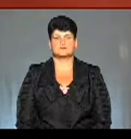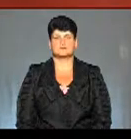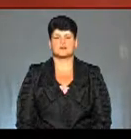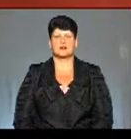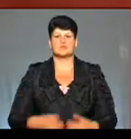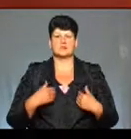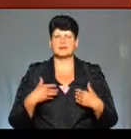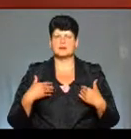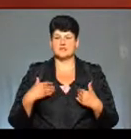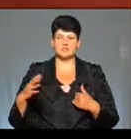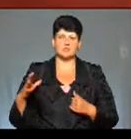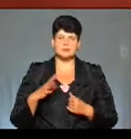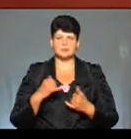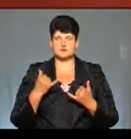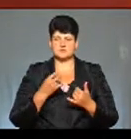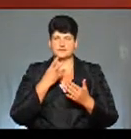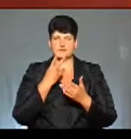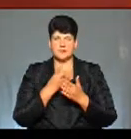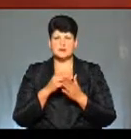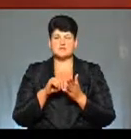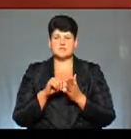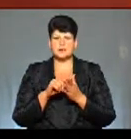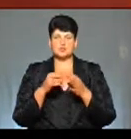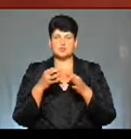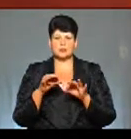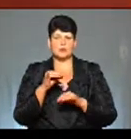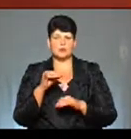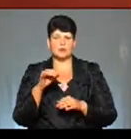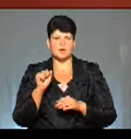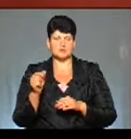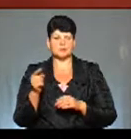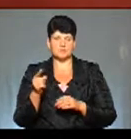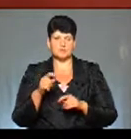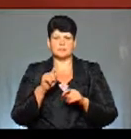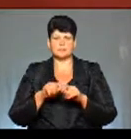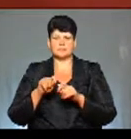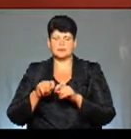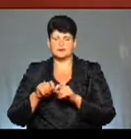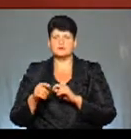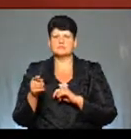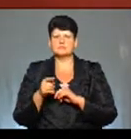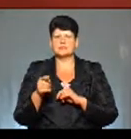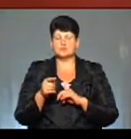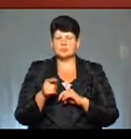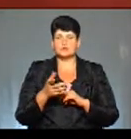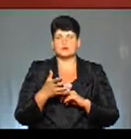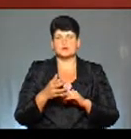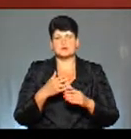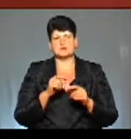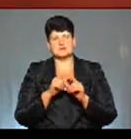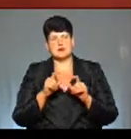Мої вітання усім, хто зараз з нами. Представники Доступно.UA тестують у Тернополі громадські заклади та установи щодо